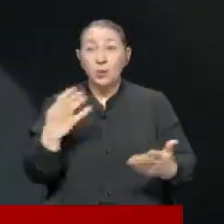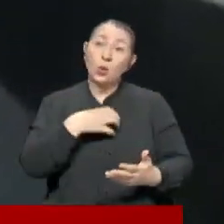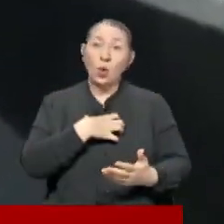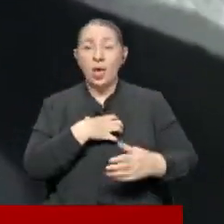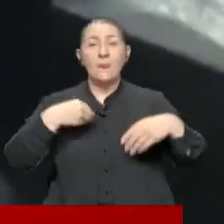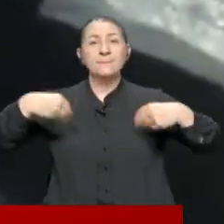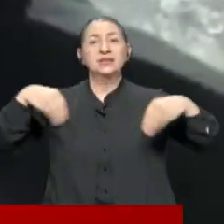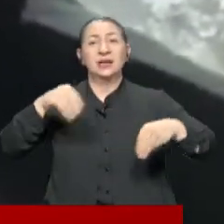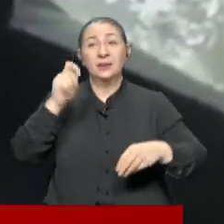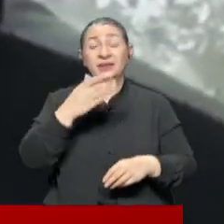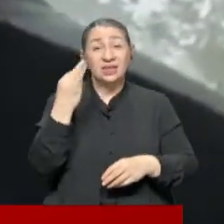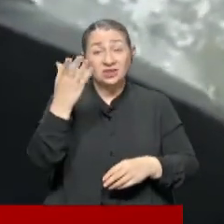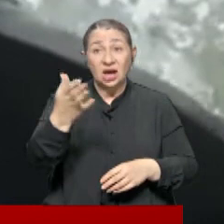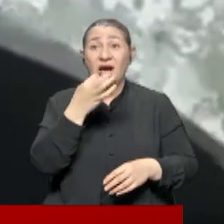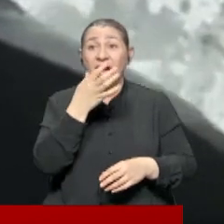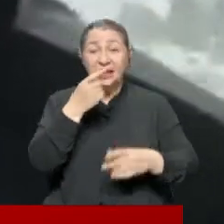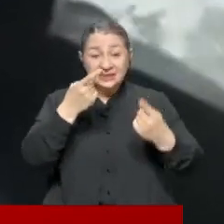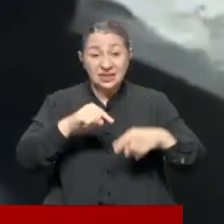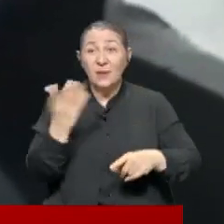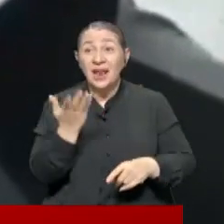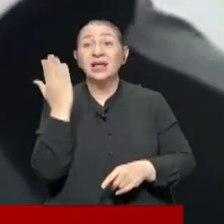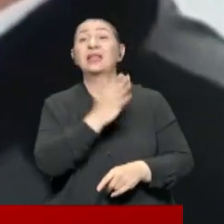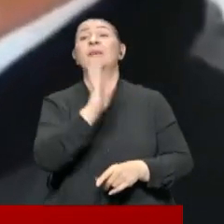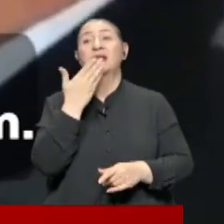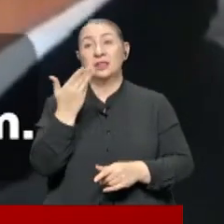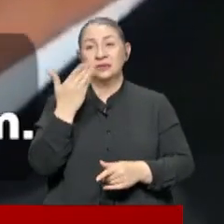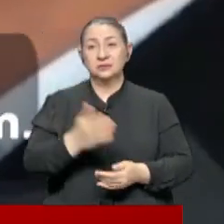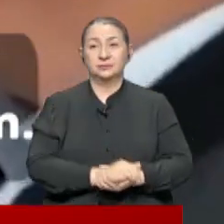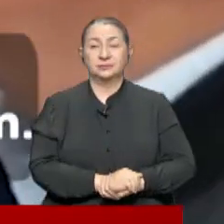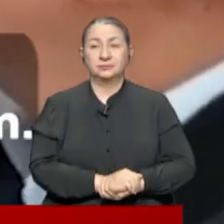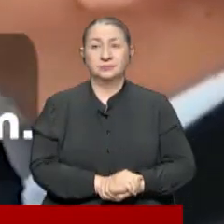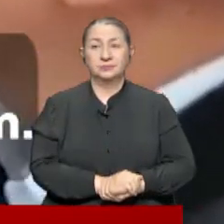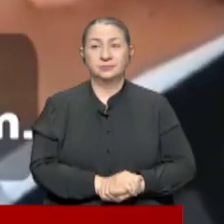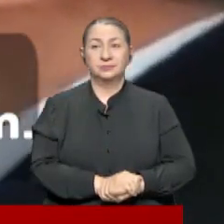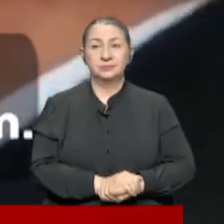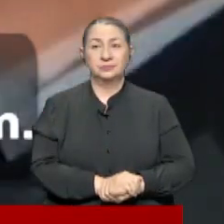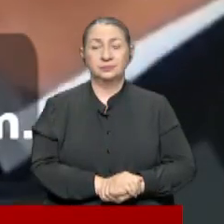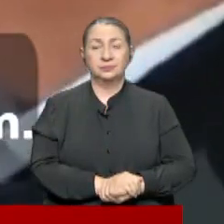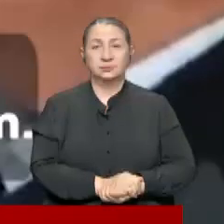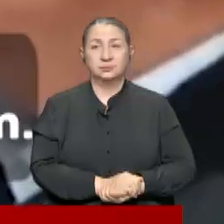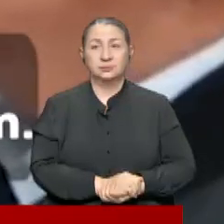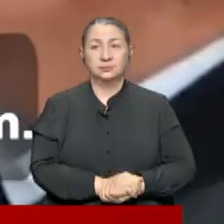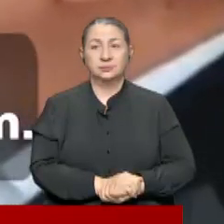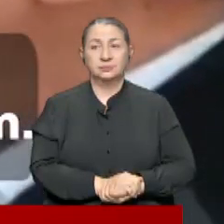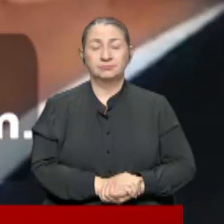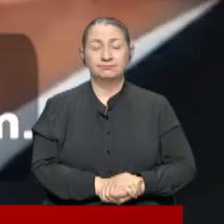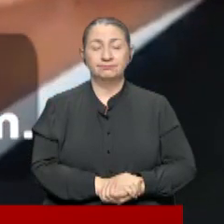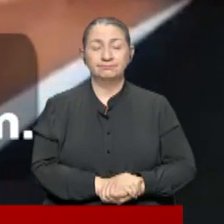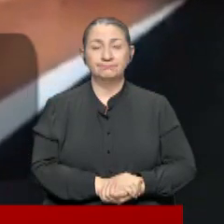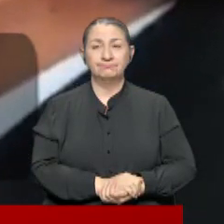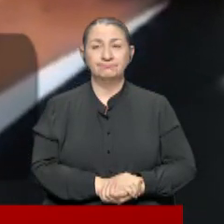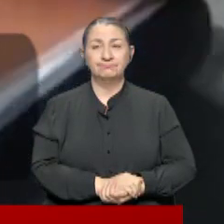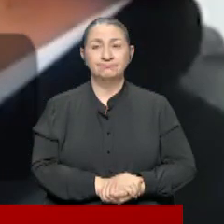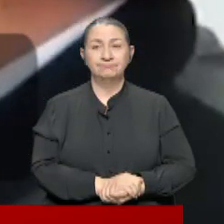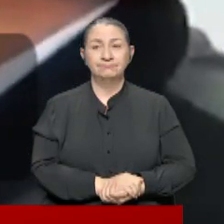Konya'da pazarcılık yapan genç Ankara'ya sınava bile gidemediğini anlattı. Benim evde 4 tane okuyan kardeşim var. 4 tane kardeşime bakıyorum. Mecbur çalışmak